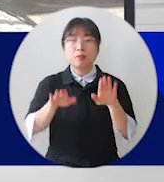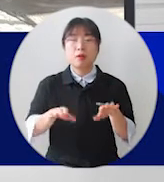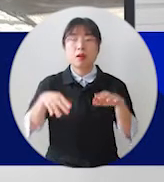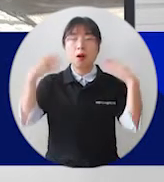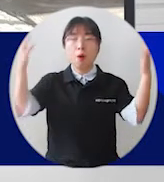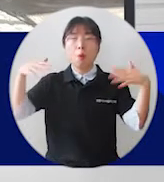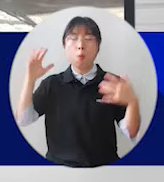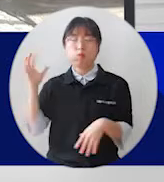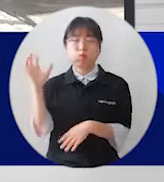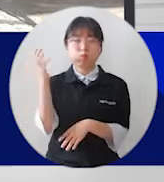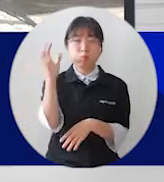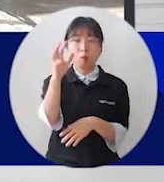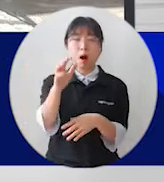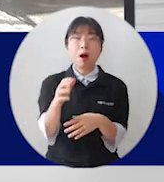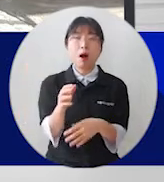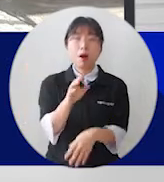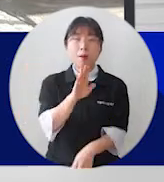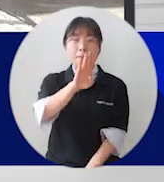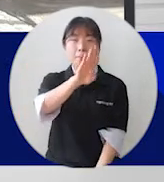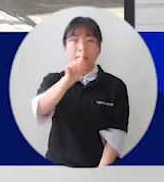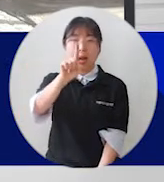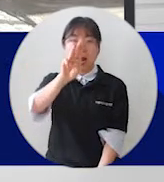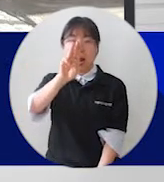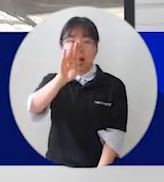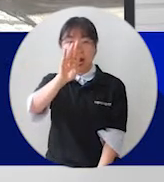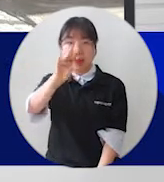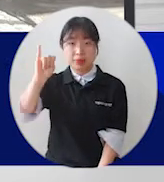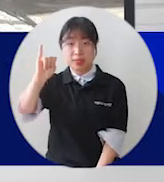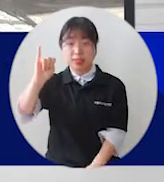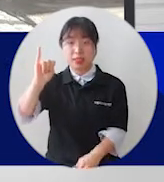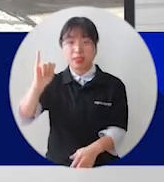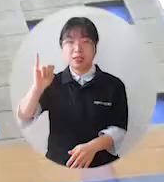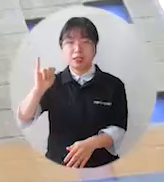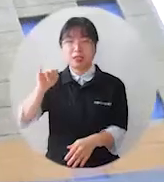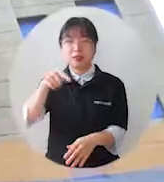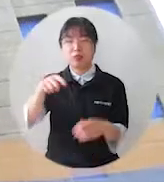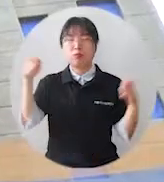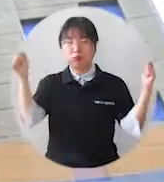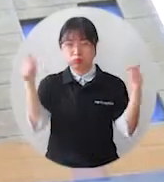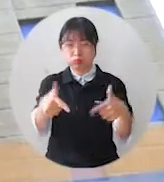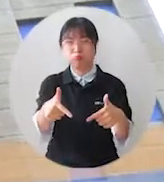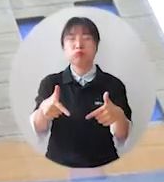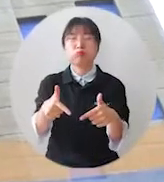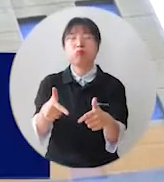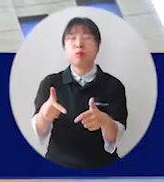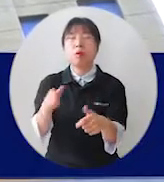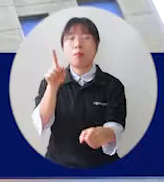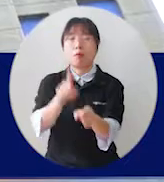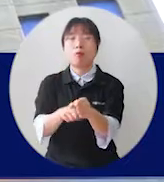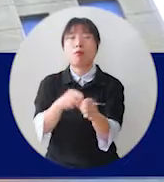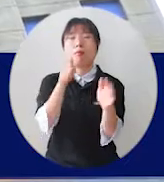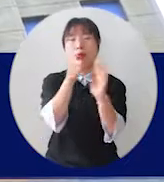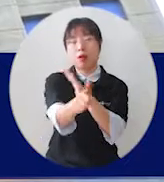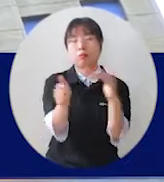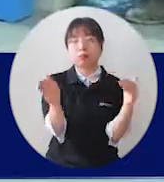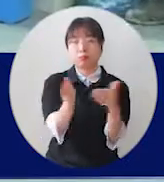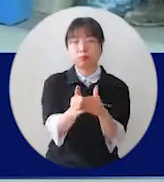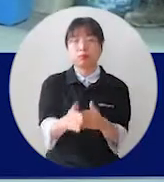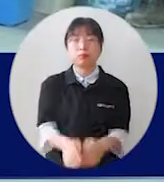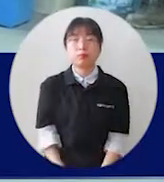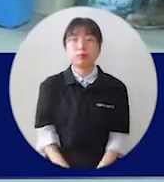태풍 바비 북상에 따른 피해를 최소화한다는 취지로 진행됐습니다. 8월 26일 김상돈